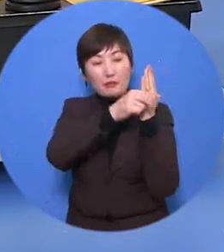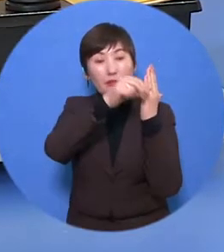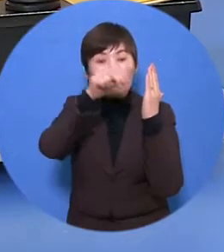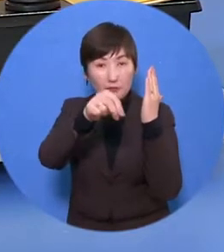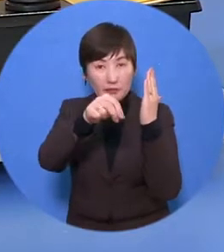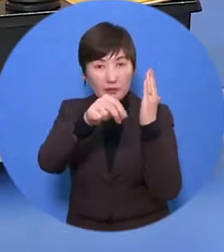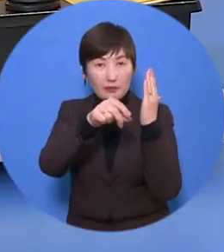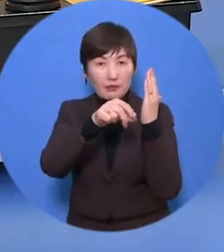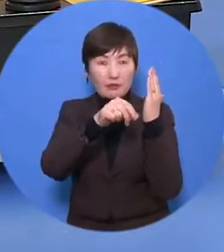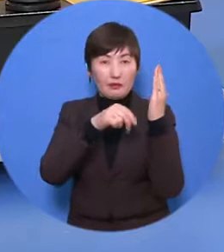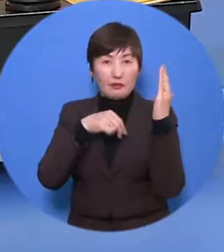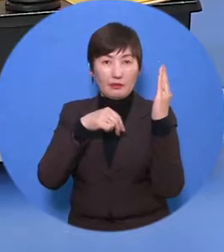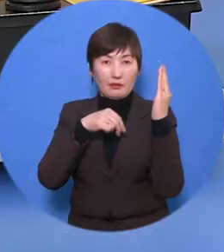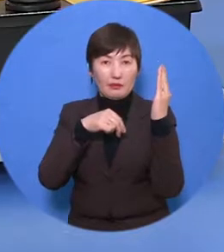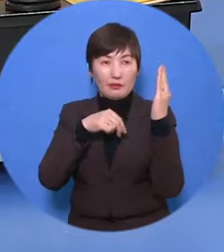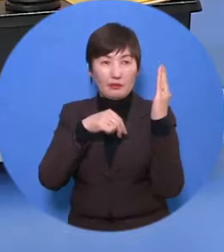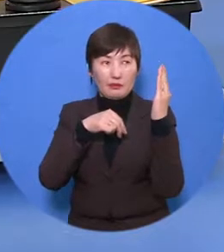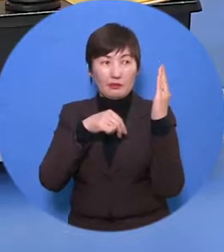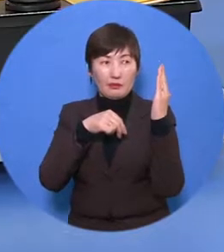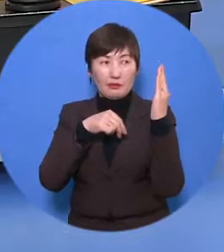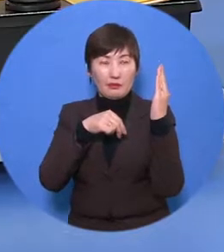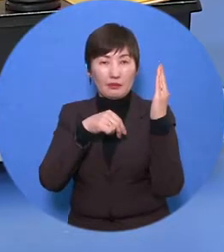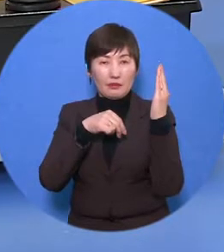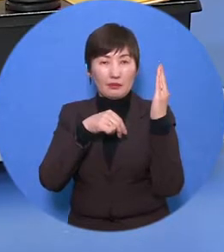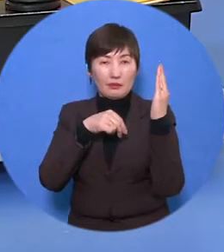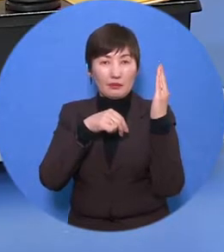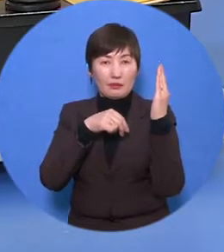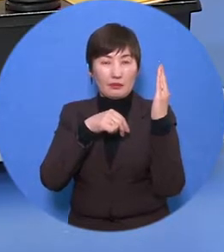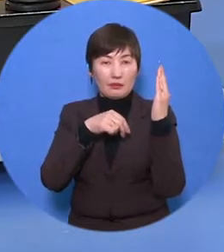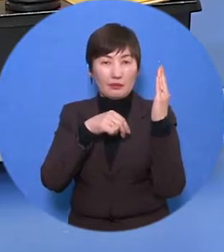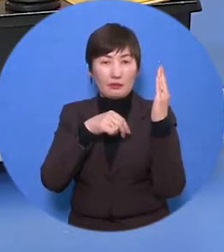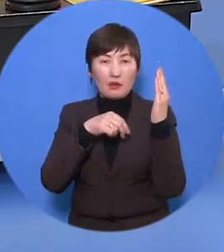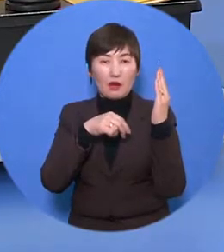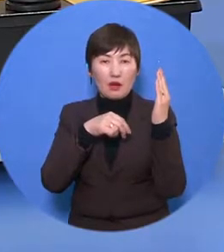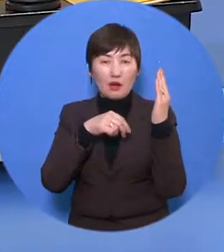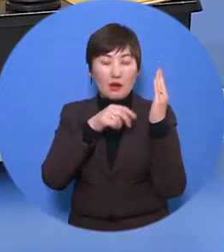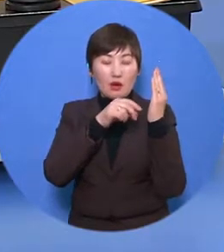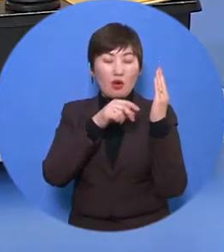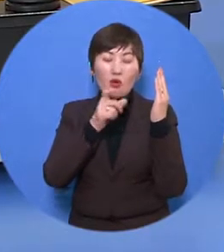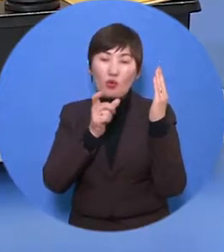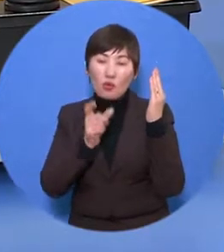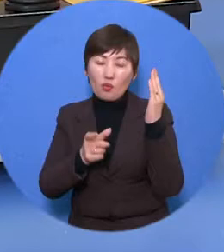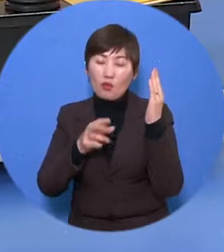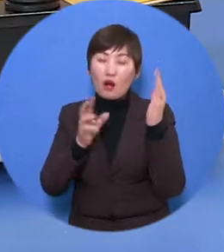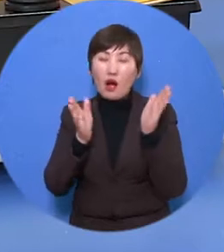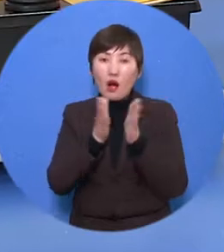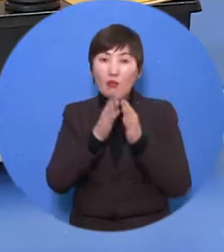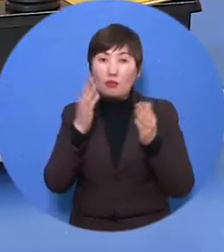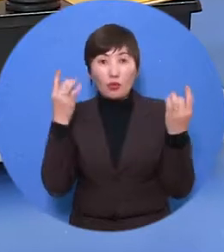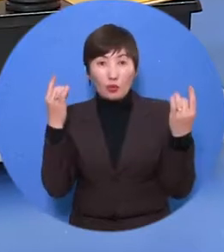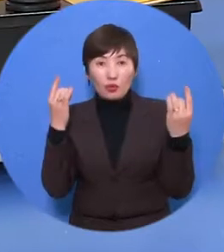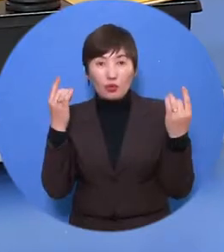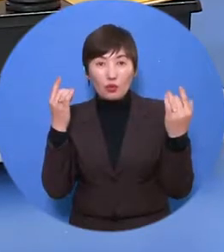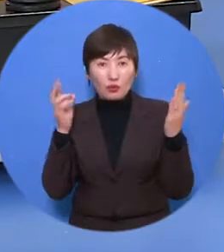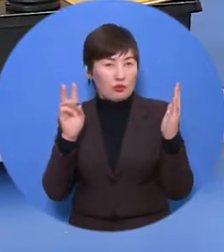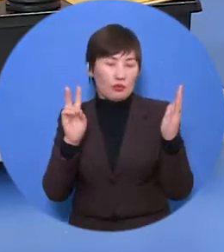Тэгвэл цаана байгаа бэрс хаашаа нүүсэн бэ? Түүнийг нөгөө тоглогч хөдлөгсөн гэвэл эсрэг тийшээ